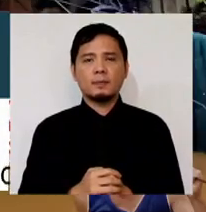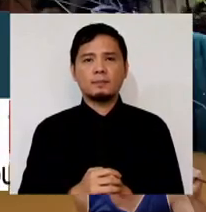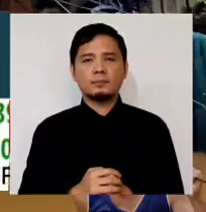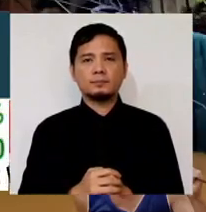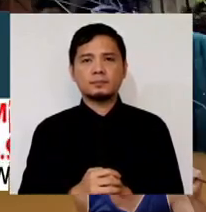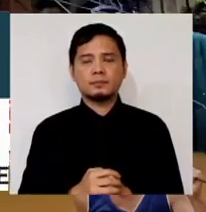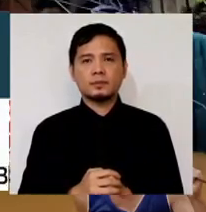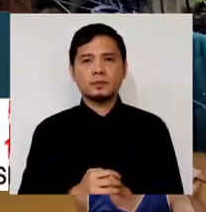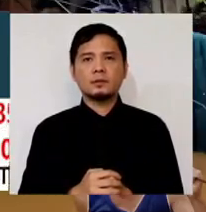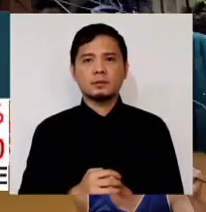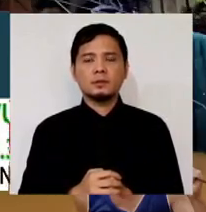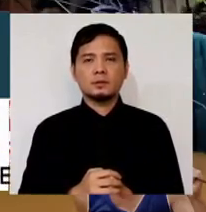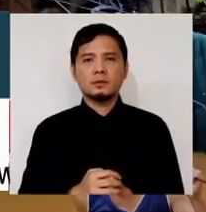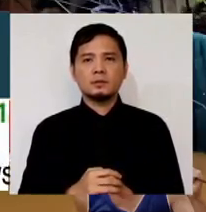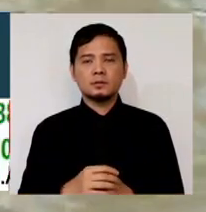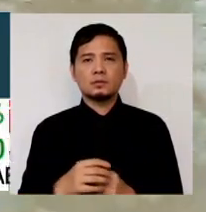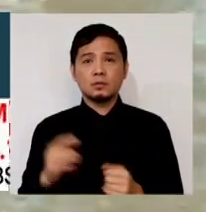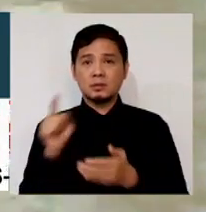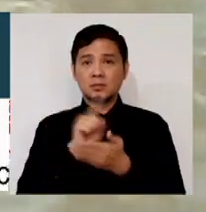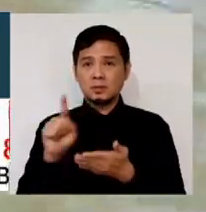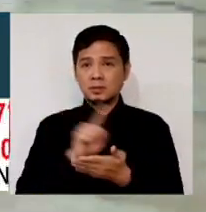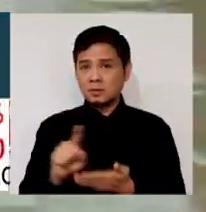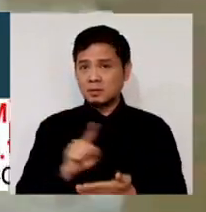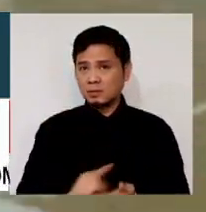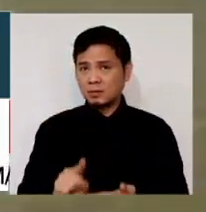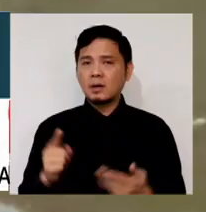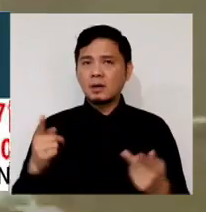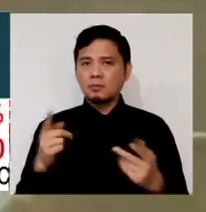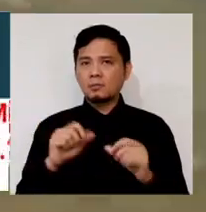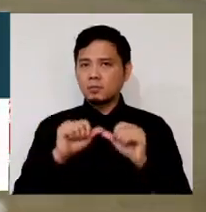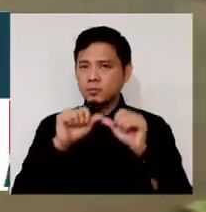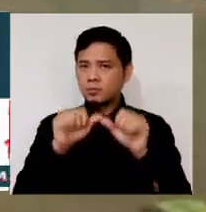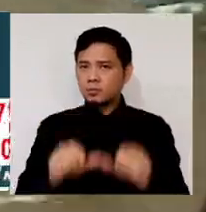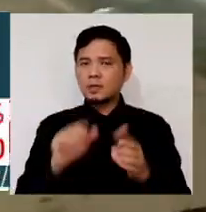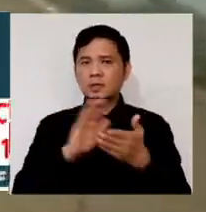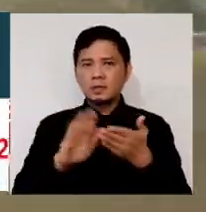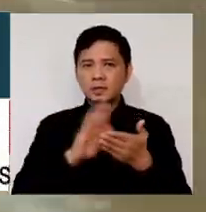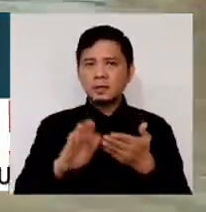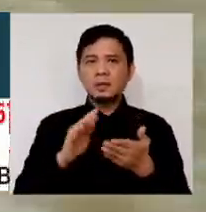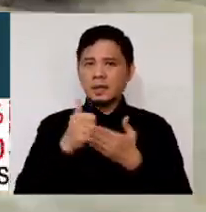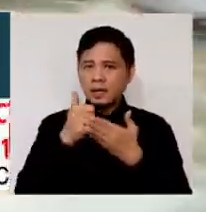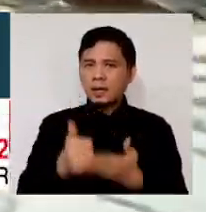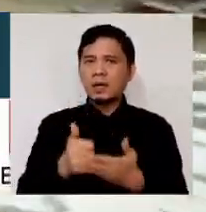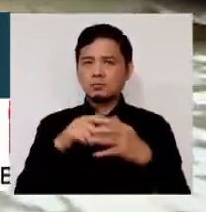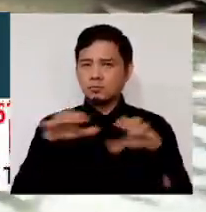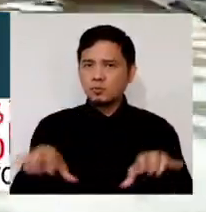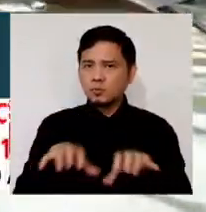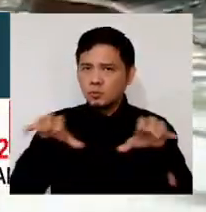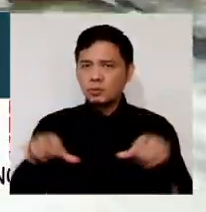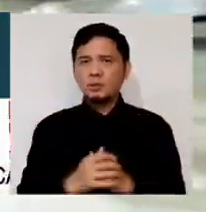sa Cagayan na abutin ng ilang linggo dito. Pag naano namin yung mga clog, na-declog